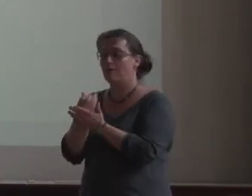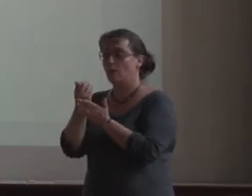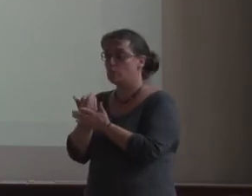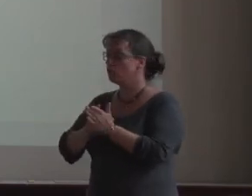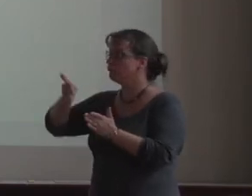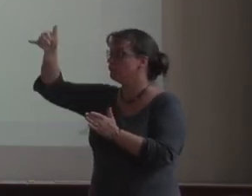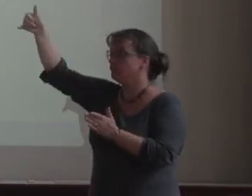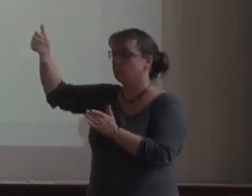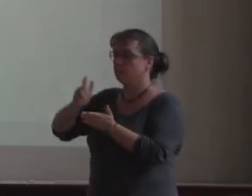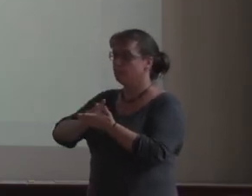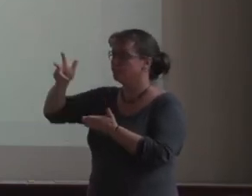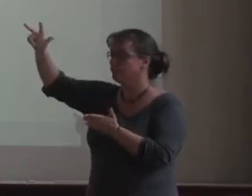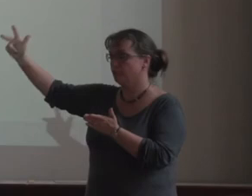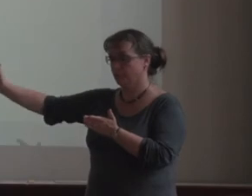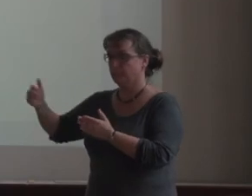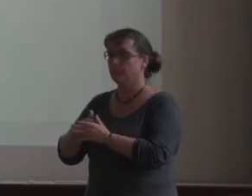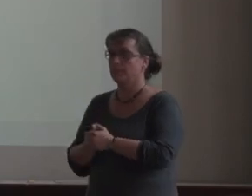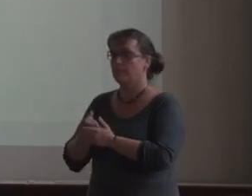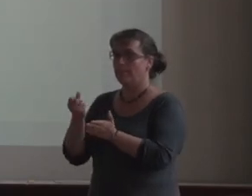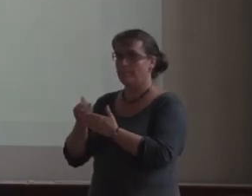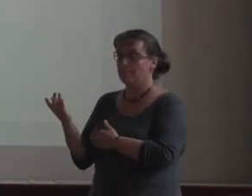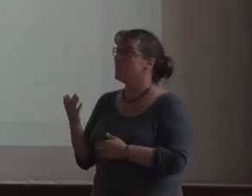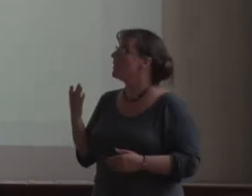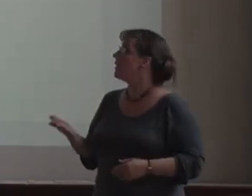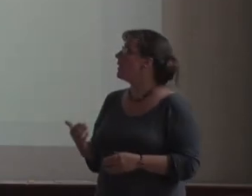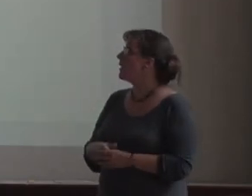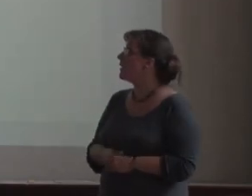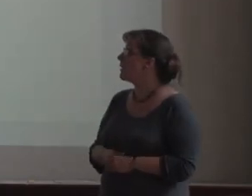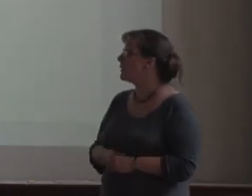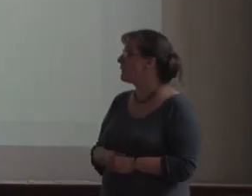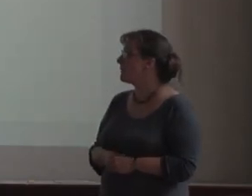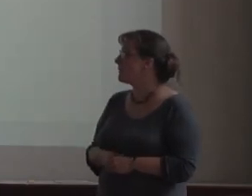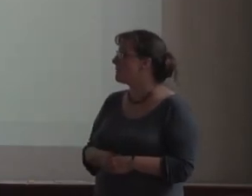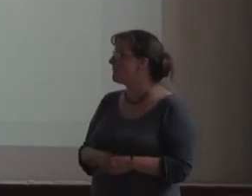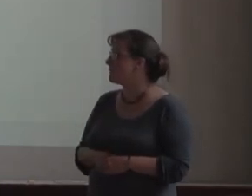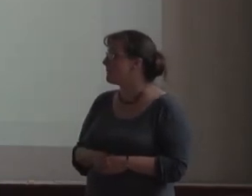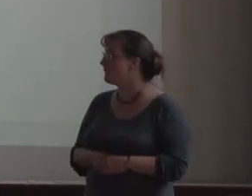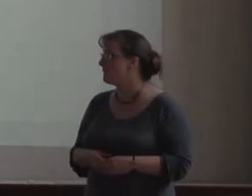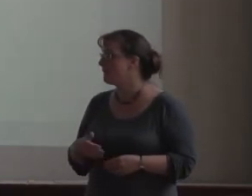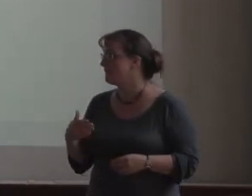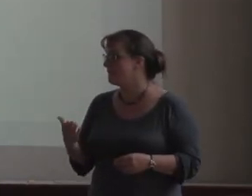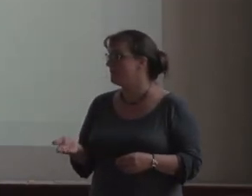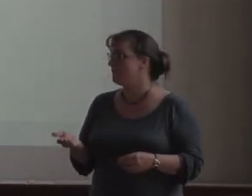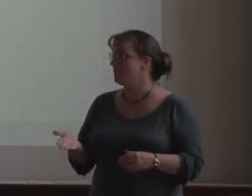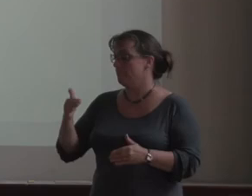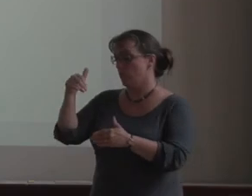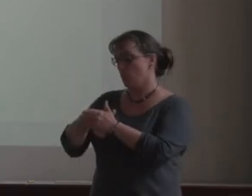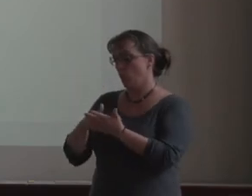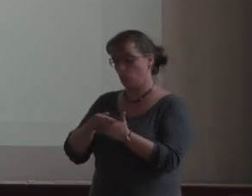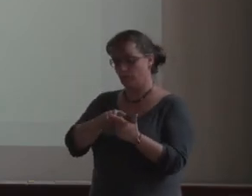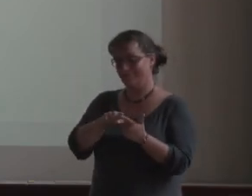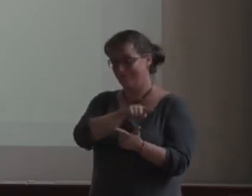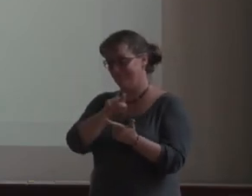Donc, parmi les fonctionnalités de ce boîtier de télémétrie, on va avoir la gestion